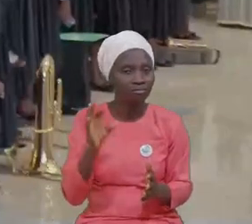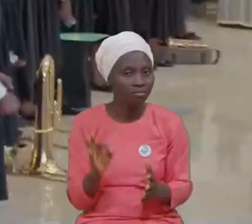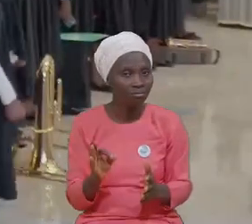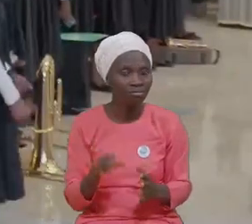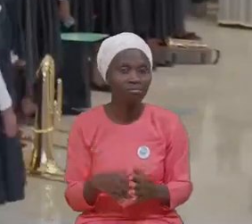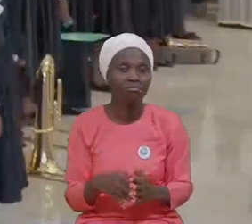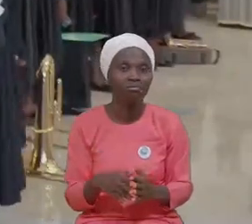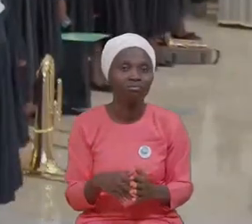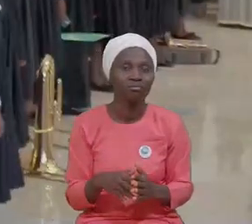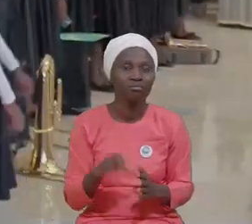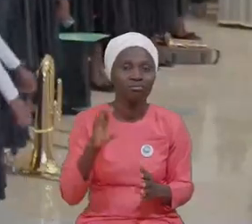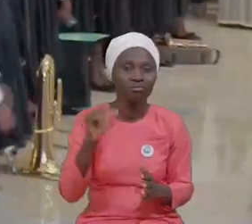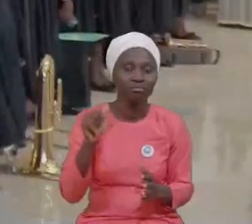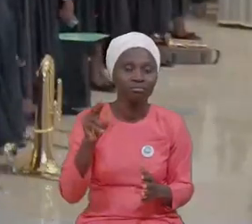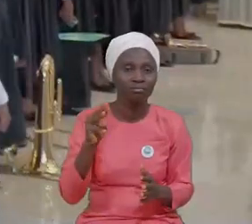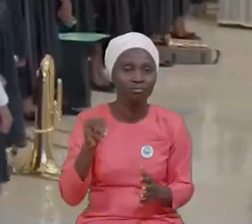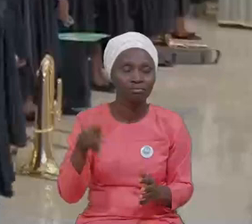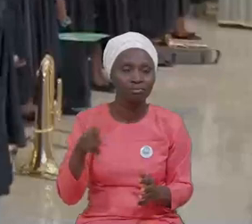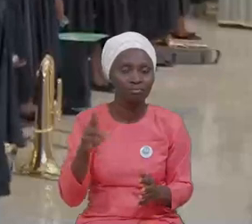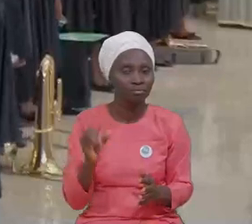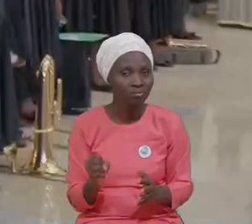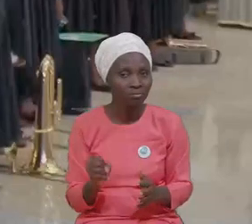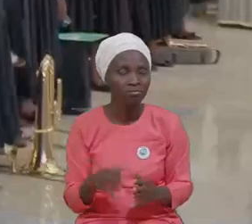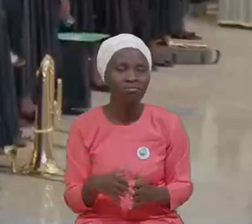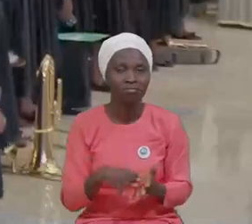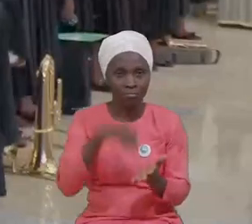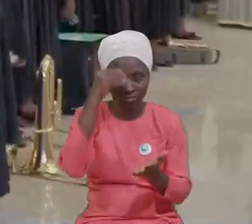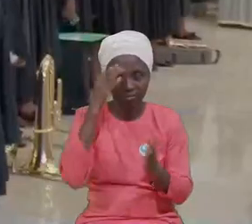Élèves, étudiants, jeunes adolescents.